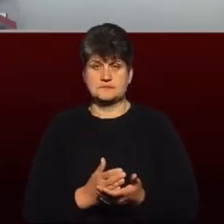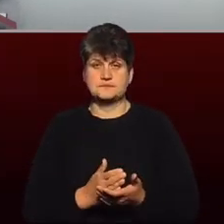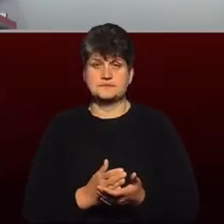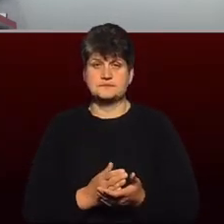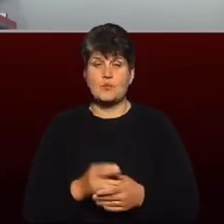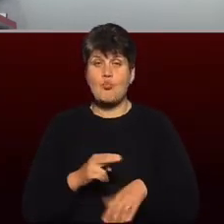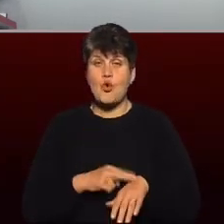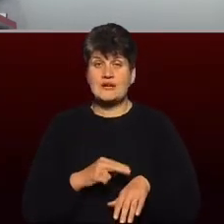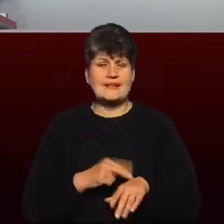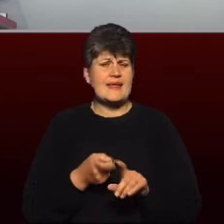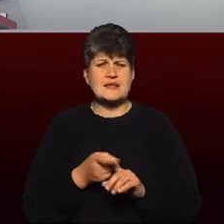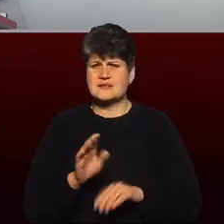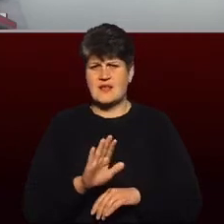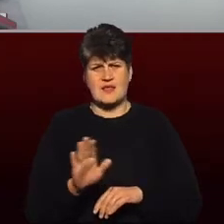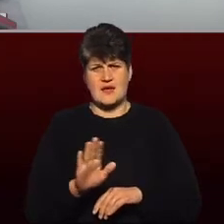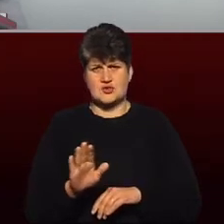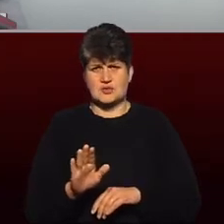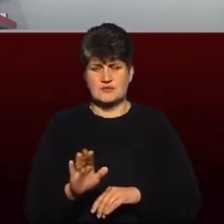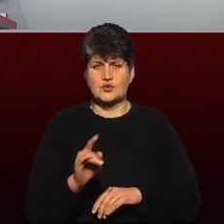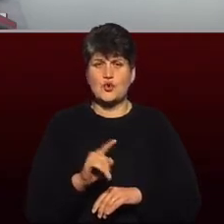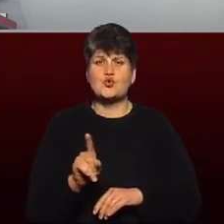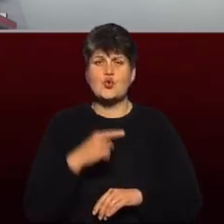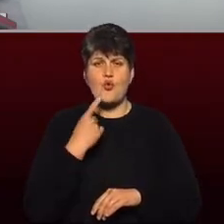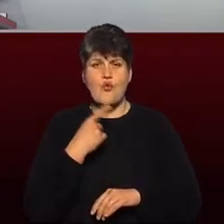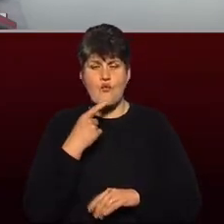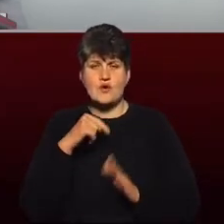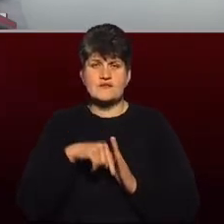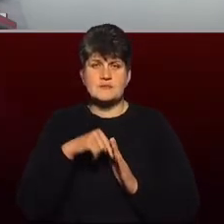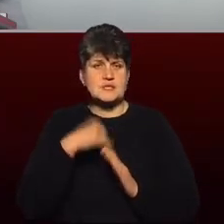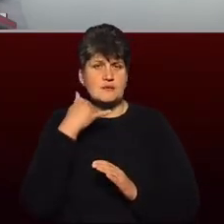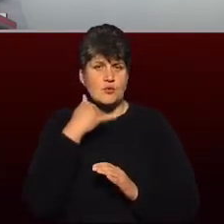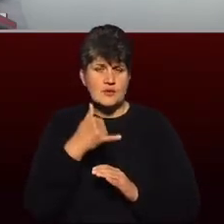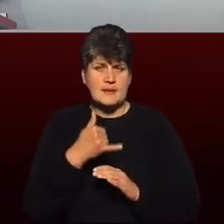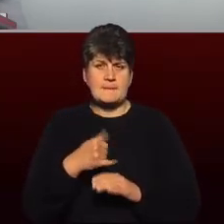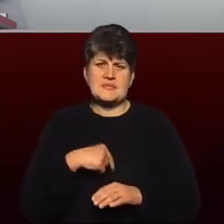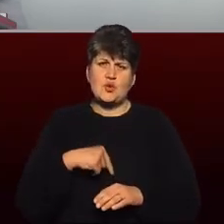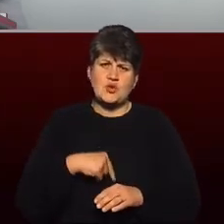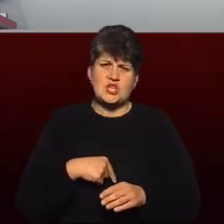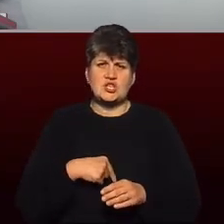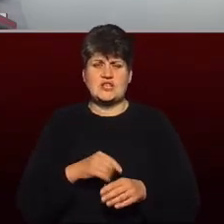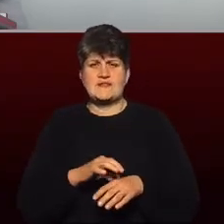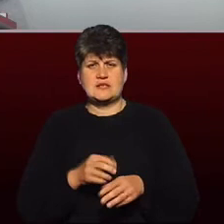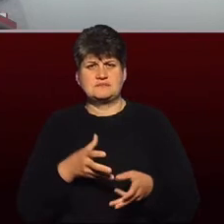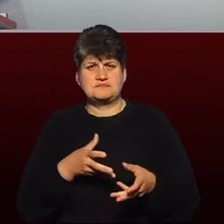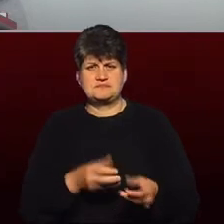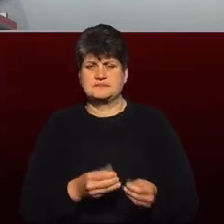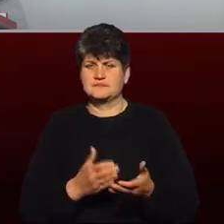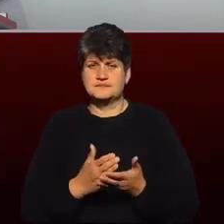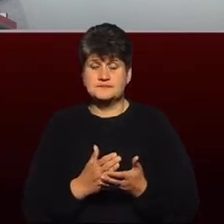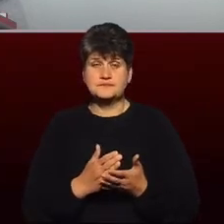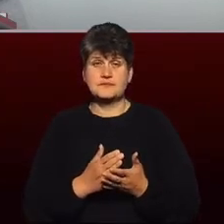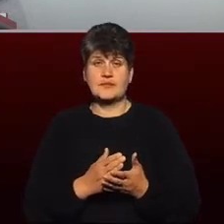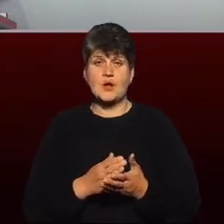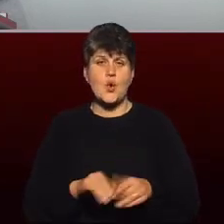Поліцейські, не залежить від того, що говориться в змісті повідомлення, чи це психологічне насильство, чи це фізичне насильство,